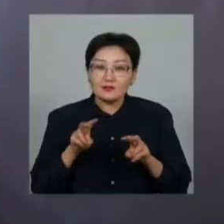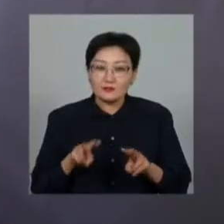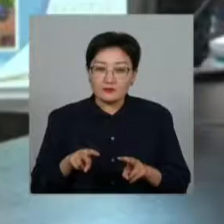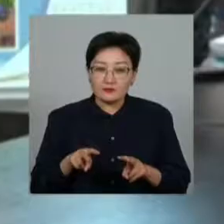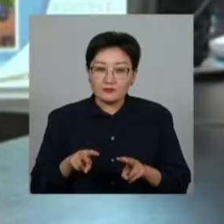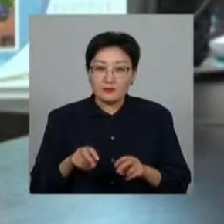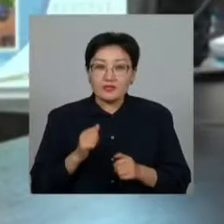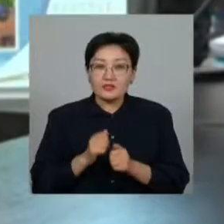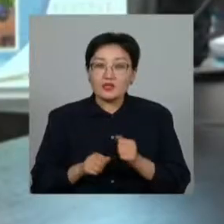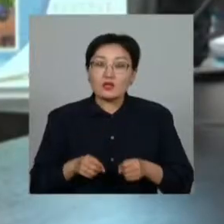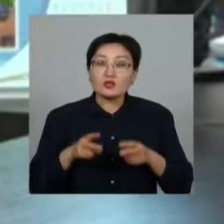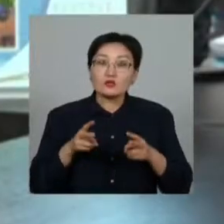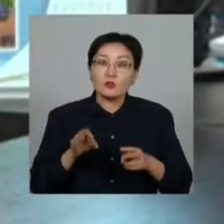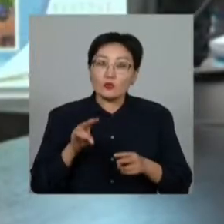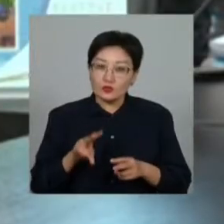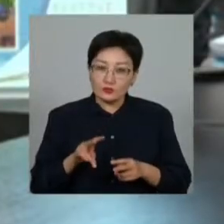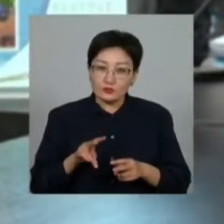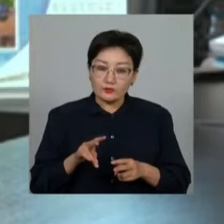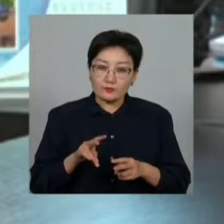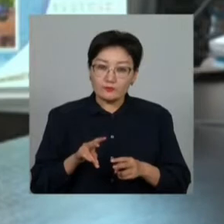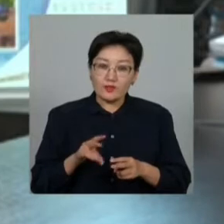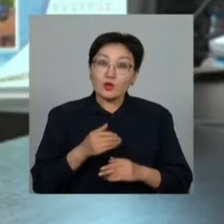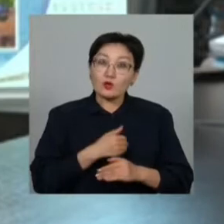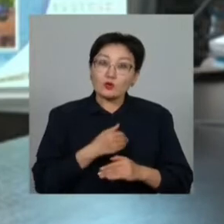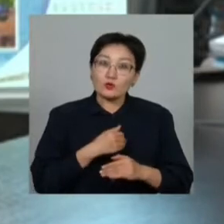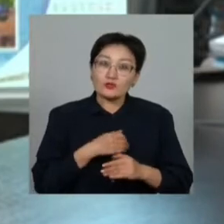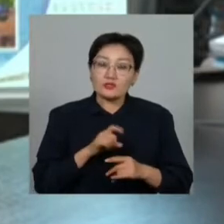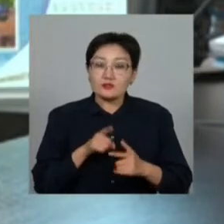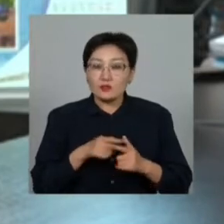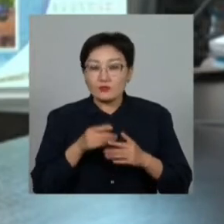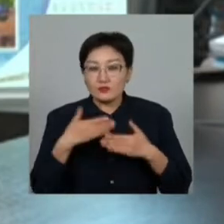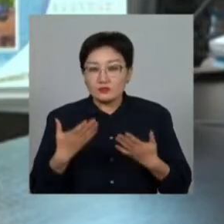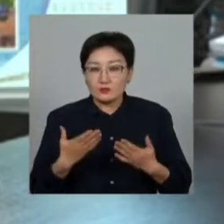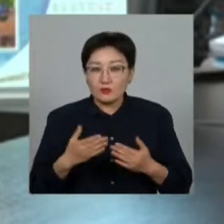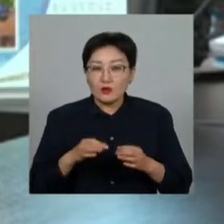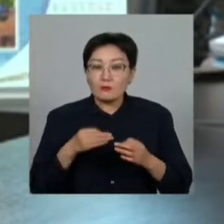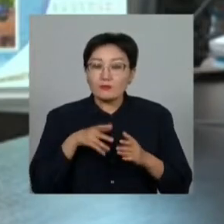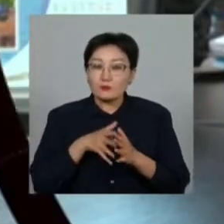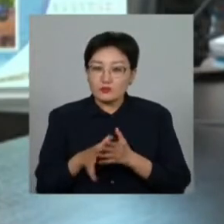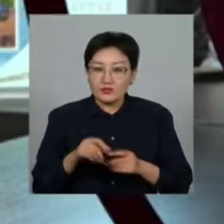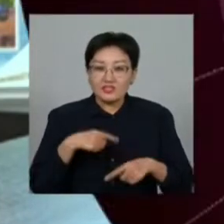каждое преступление он хочет его или нет он пропускает его через себя